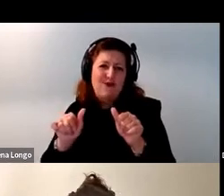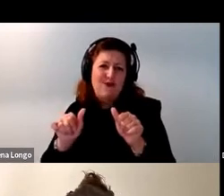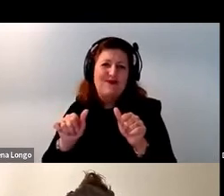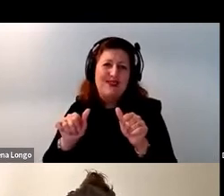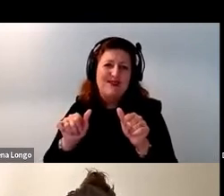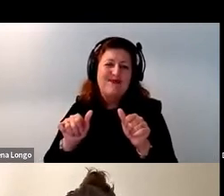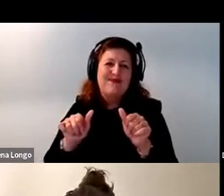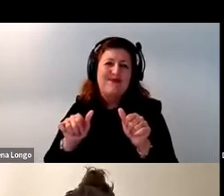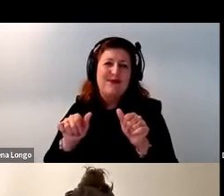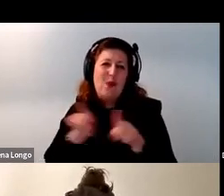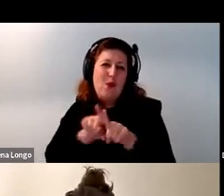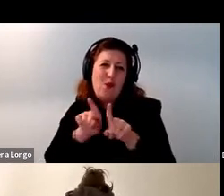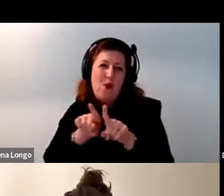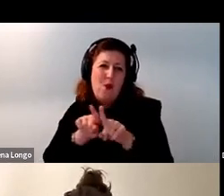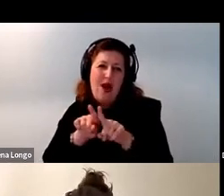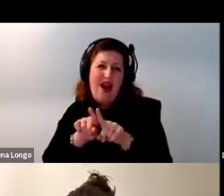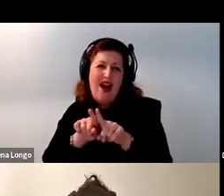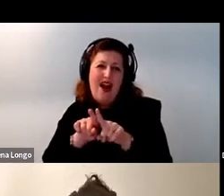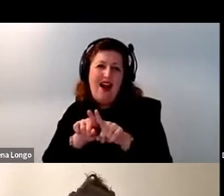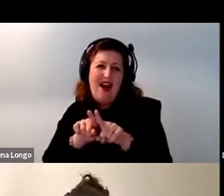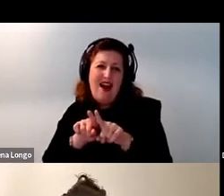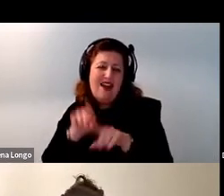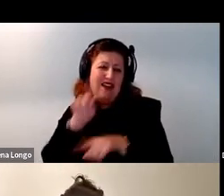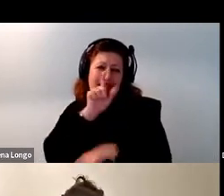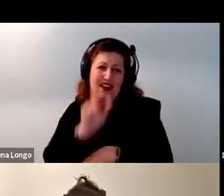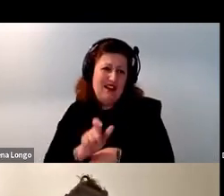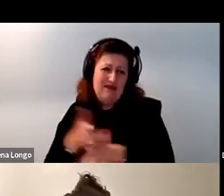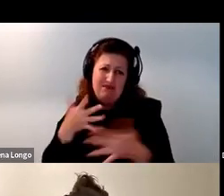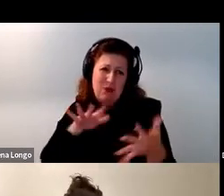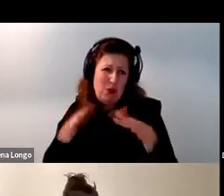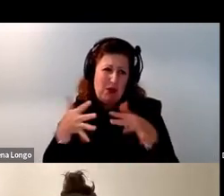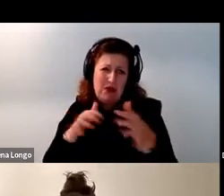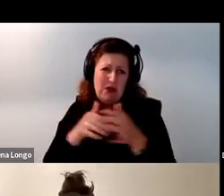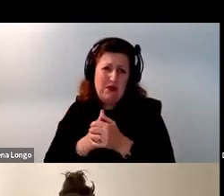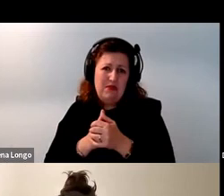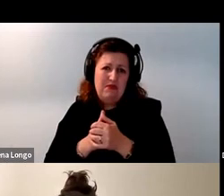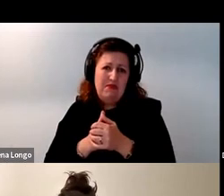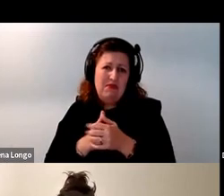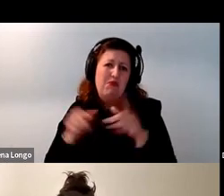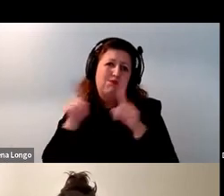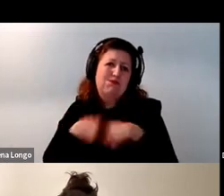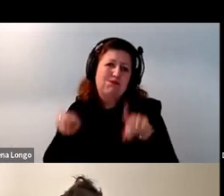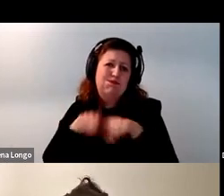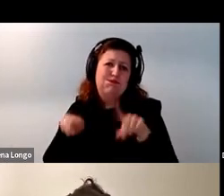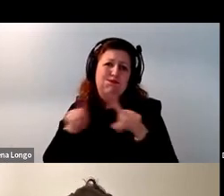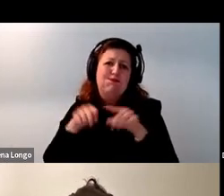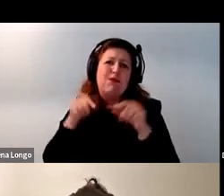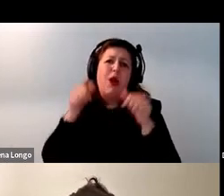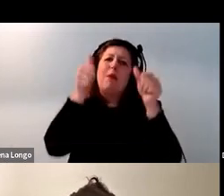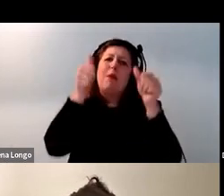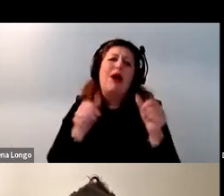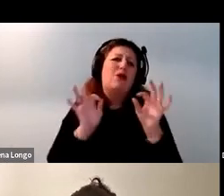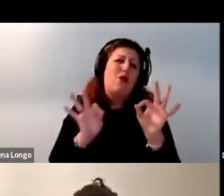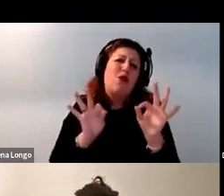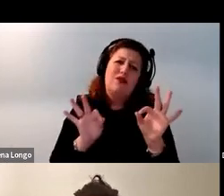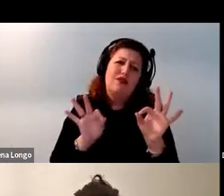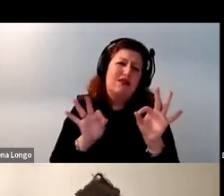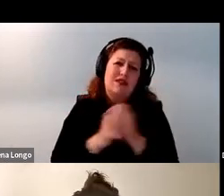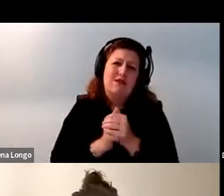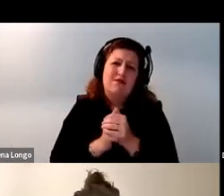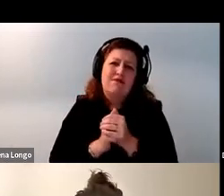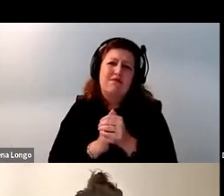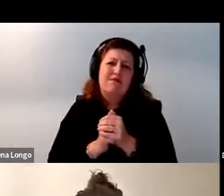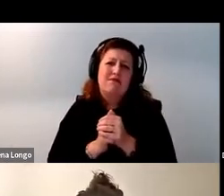quelle che ci sono in Italia, è classica impostazione del bando, quello quindi però è